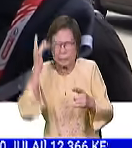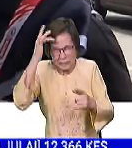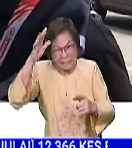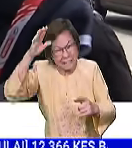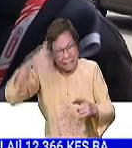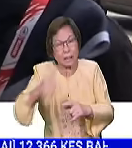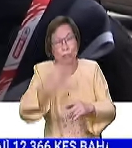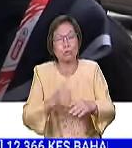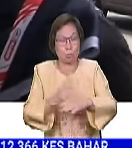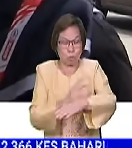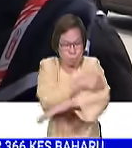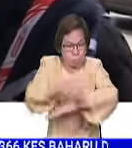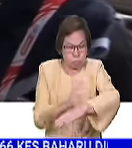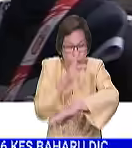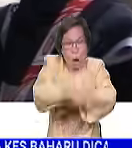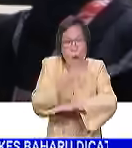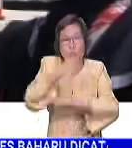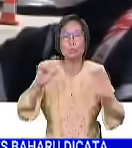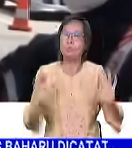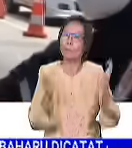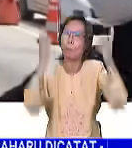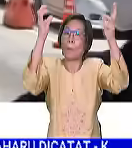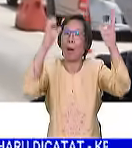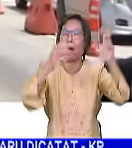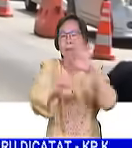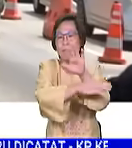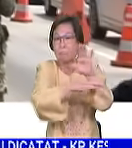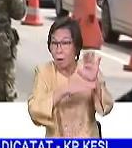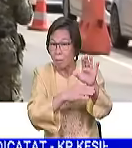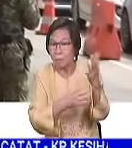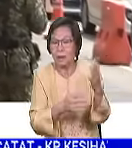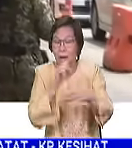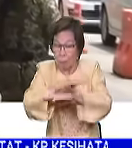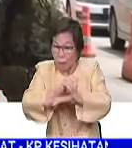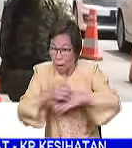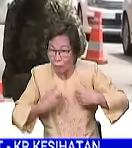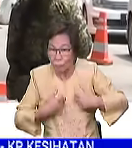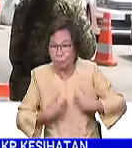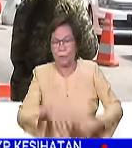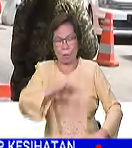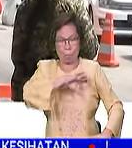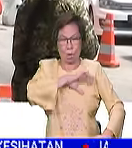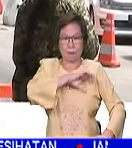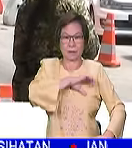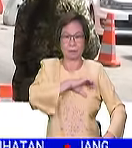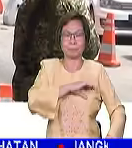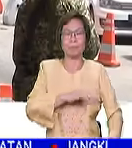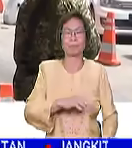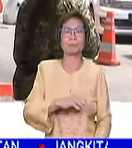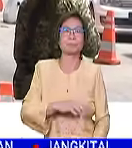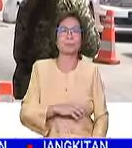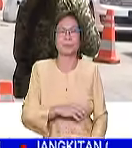negeri bagi menyambut perayaan Aidiladha ni tuan? Kita bagi pihak polis sebagaimana